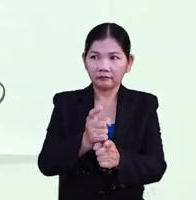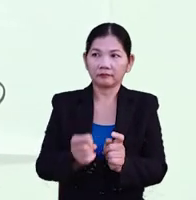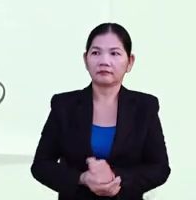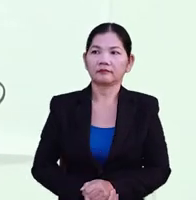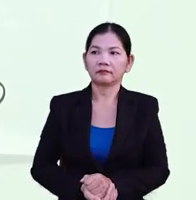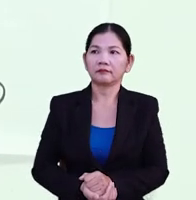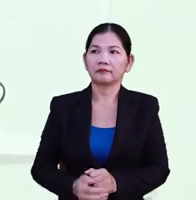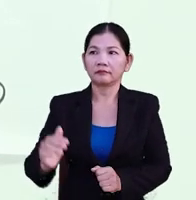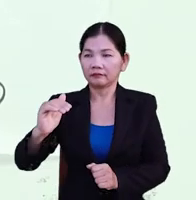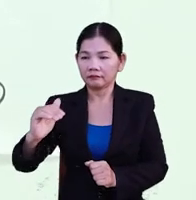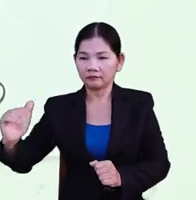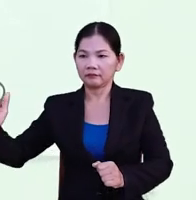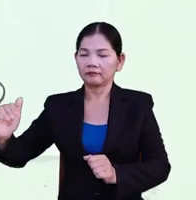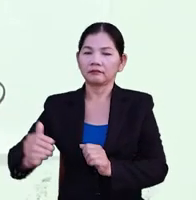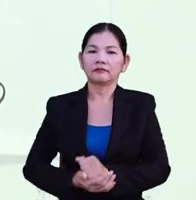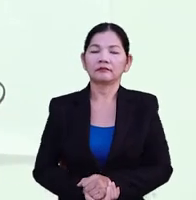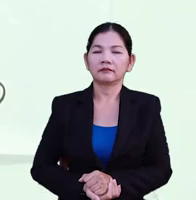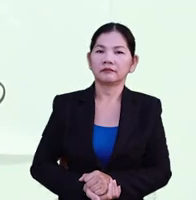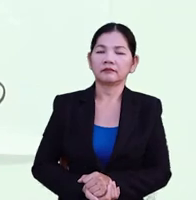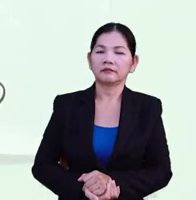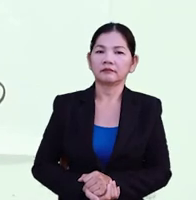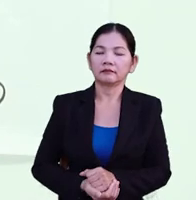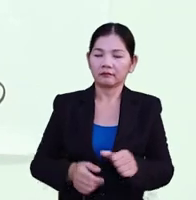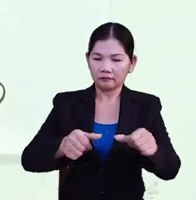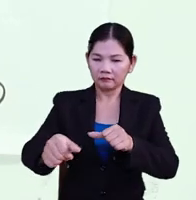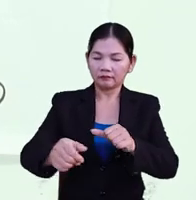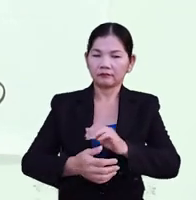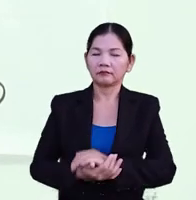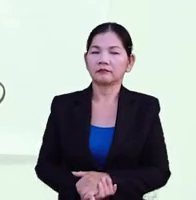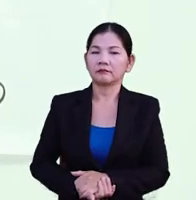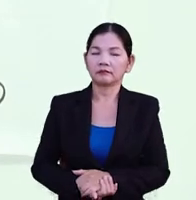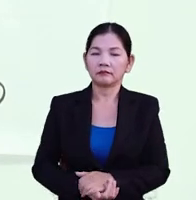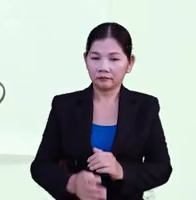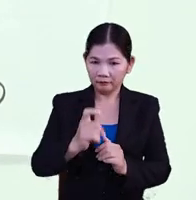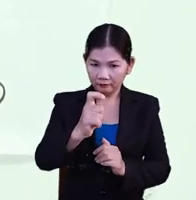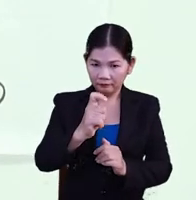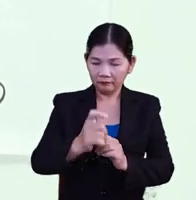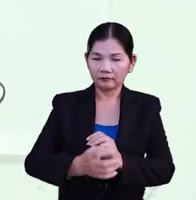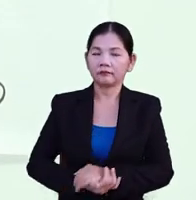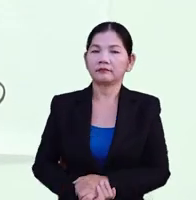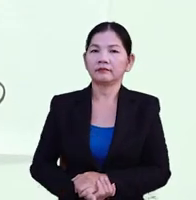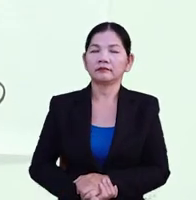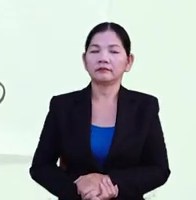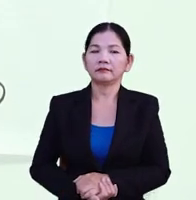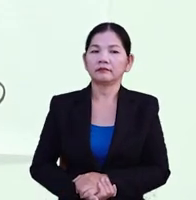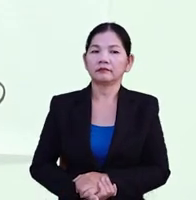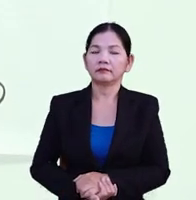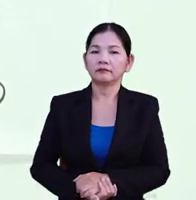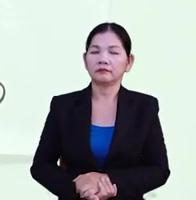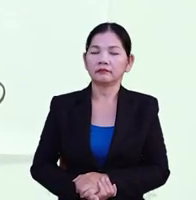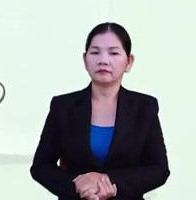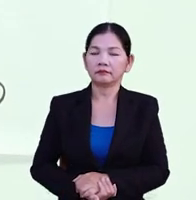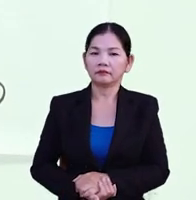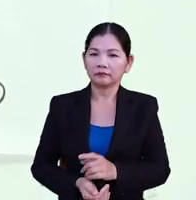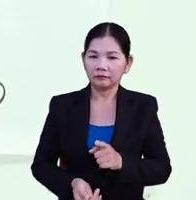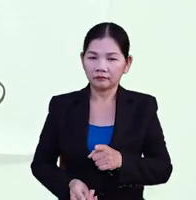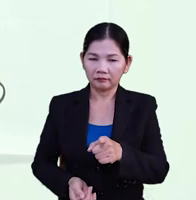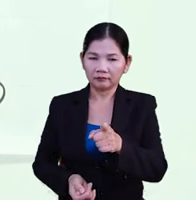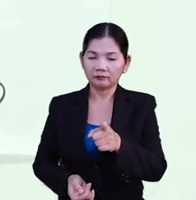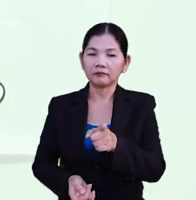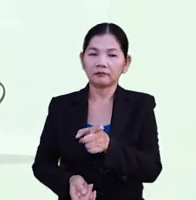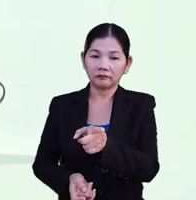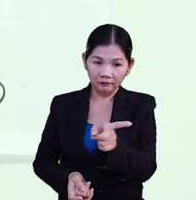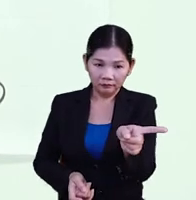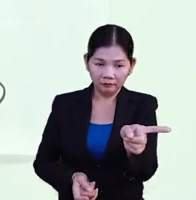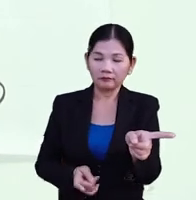ត្រូវហើយគឺខាងស្ដាំណាកូនណាចាតោះបន្តទៅចំណុចខចាតើព្រួញ